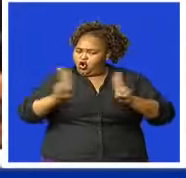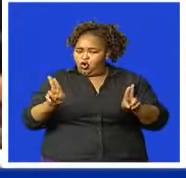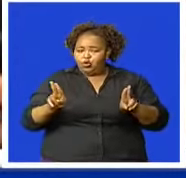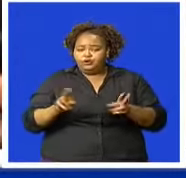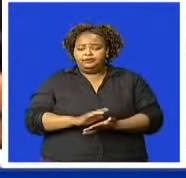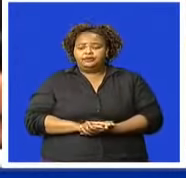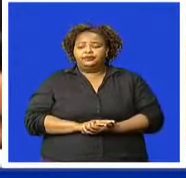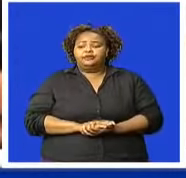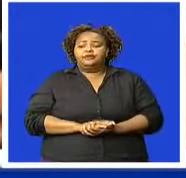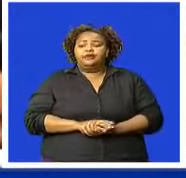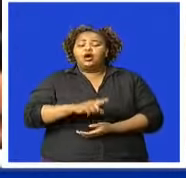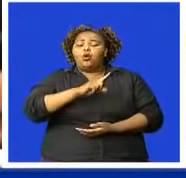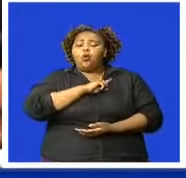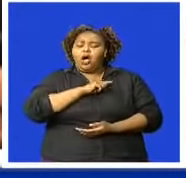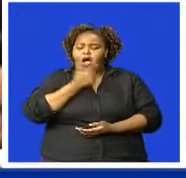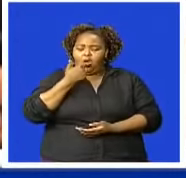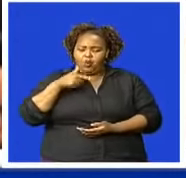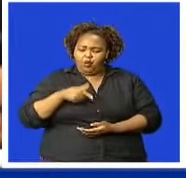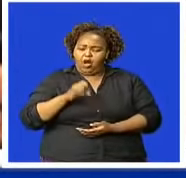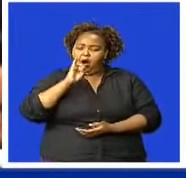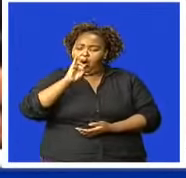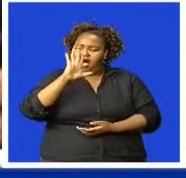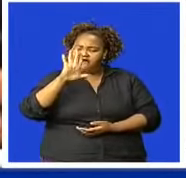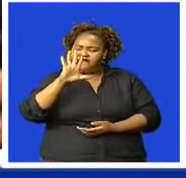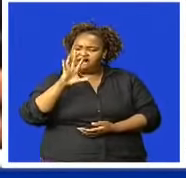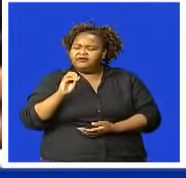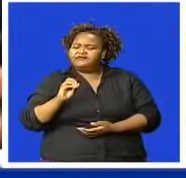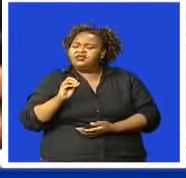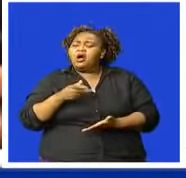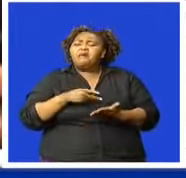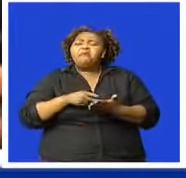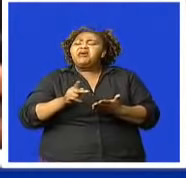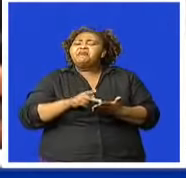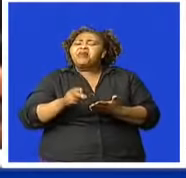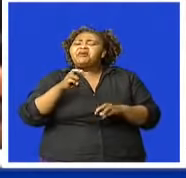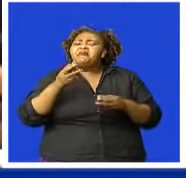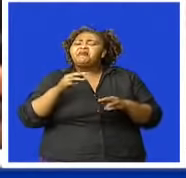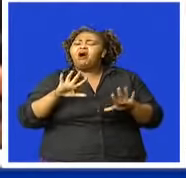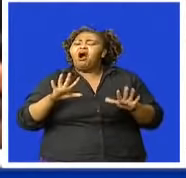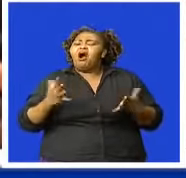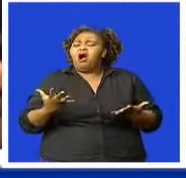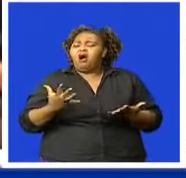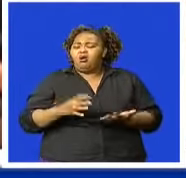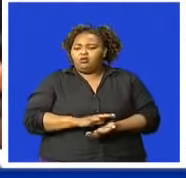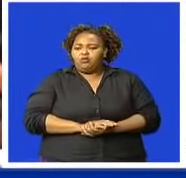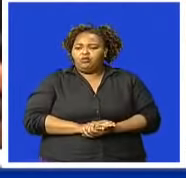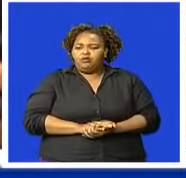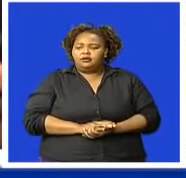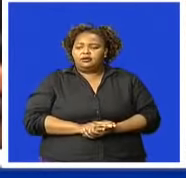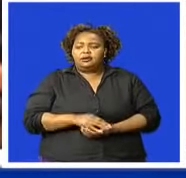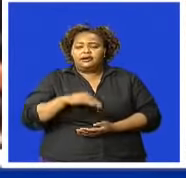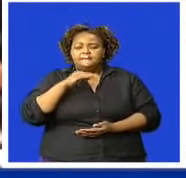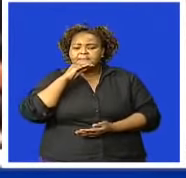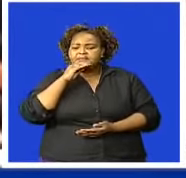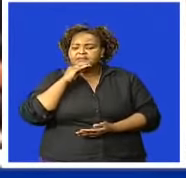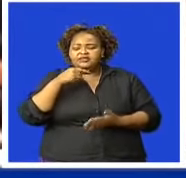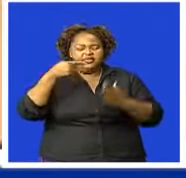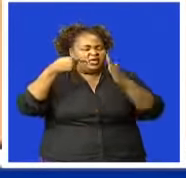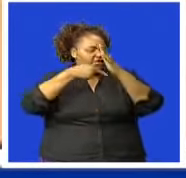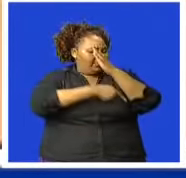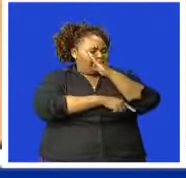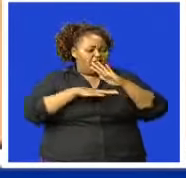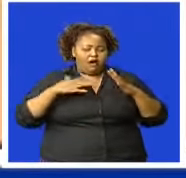bavele uma uthenga 150 utambita imali nomuntu yabo kanzi kungiyela 150 nekuyale kude lesikuthola siwe kakhulu nje